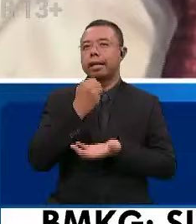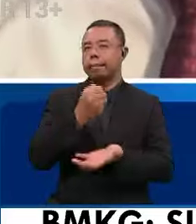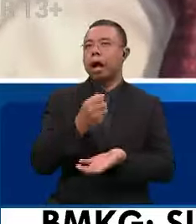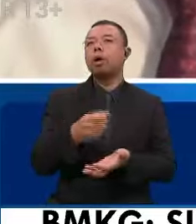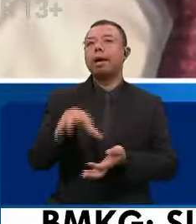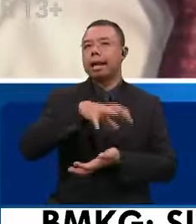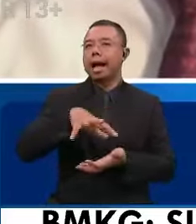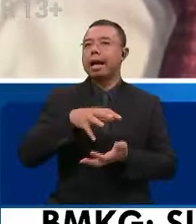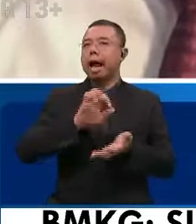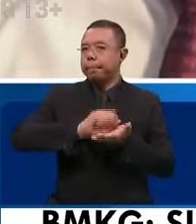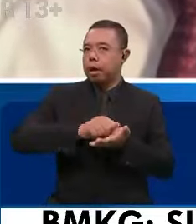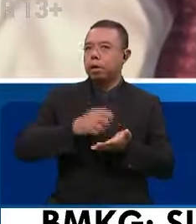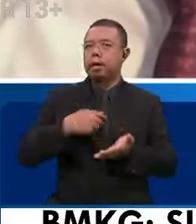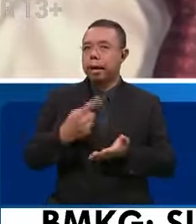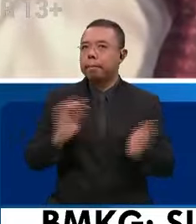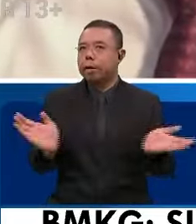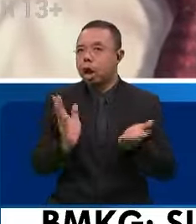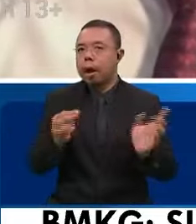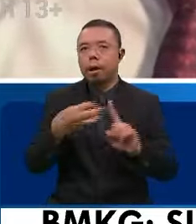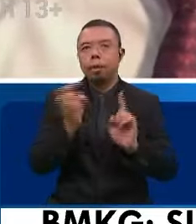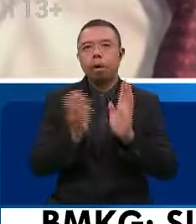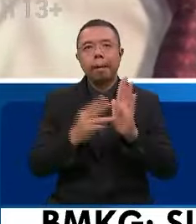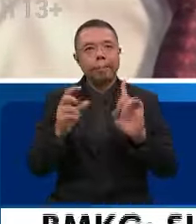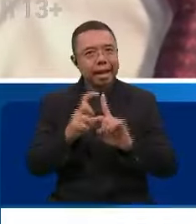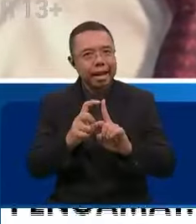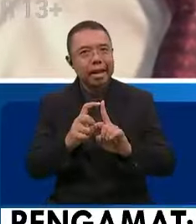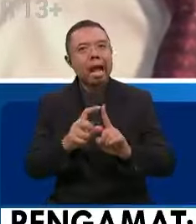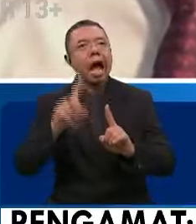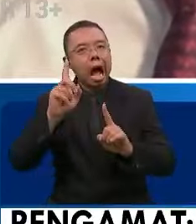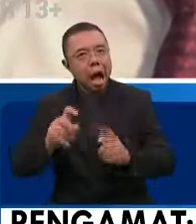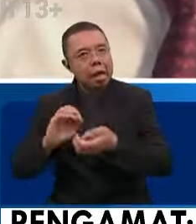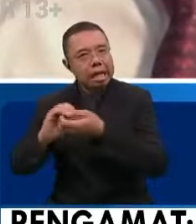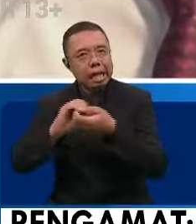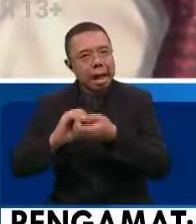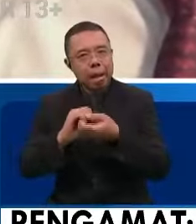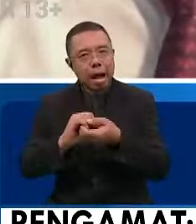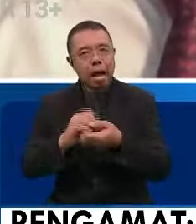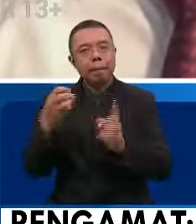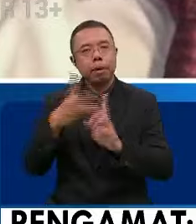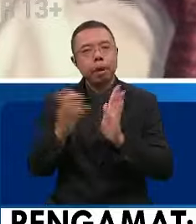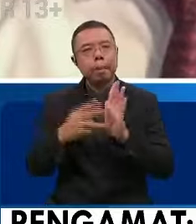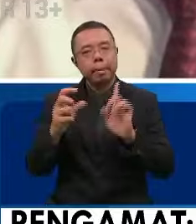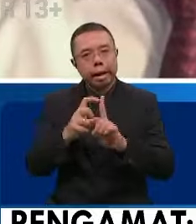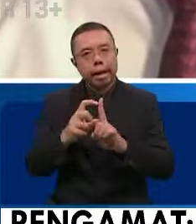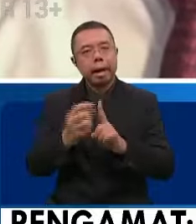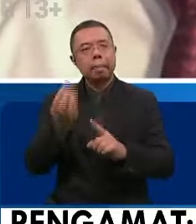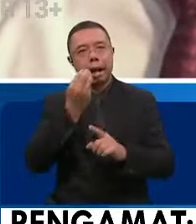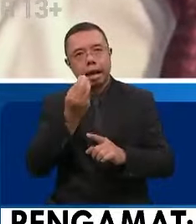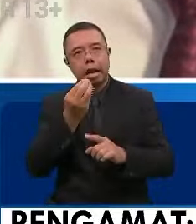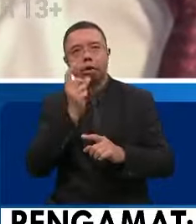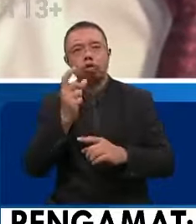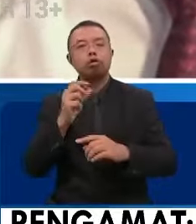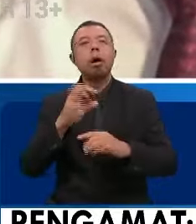kami dorong BUMD melalui kerjasama yaitu BUMD Pangan Aneka